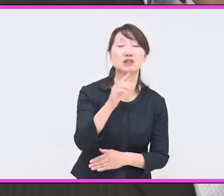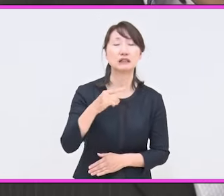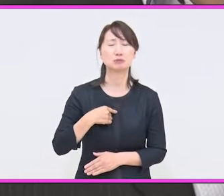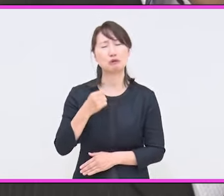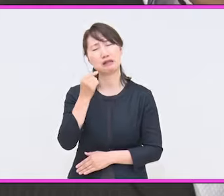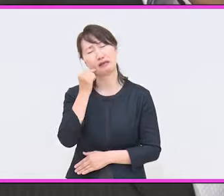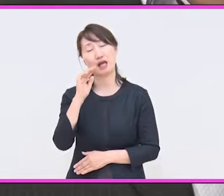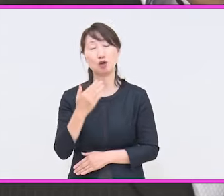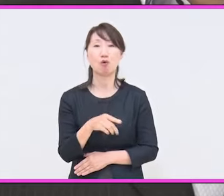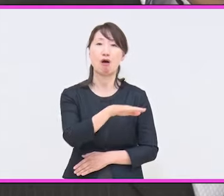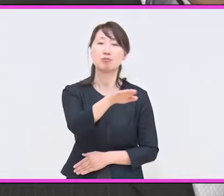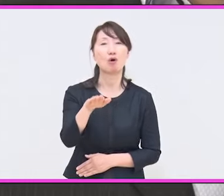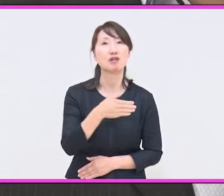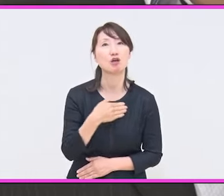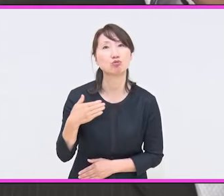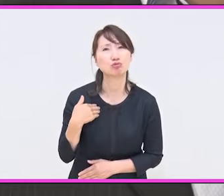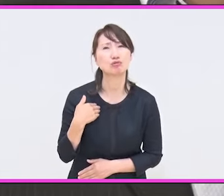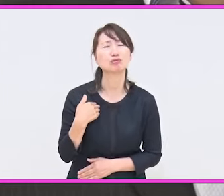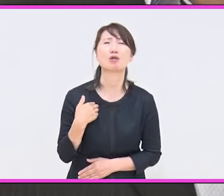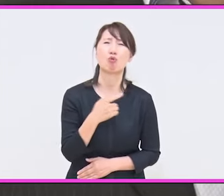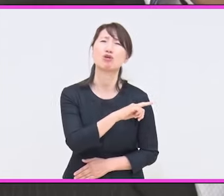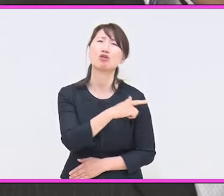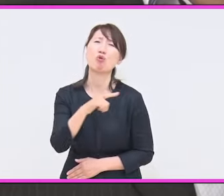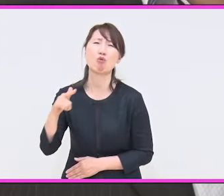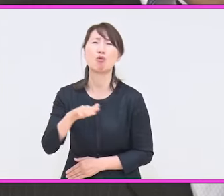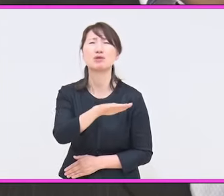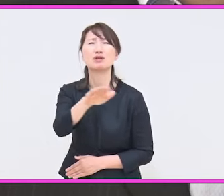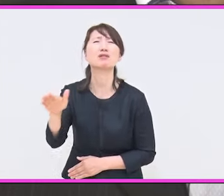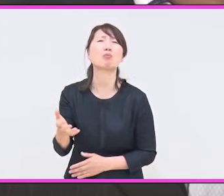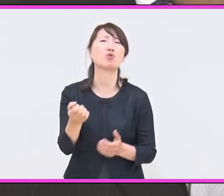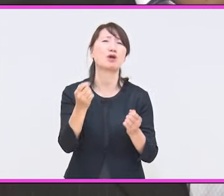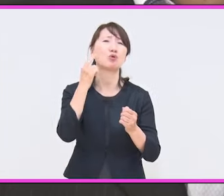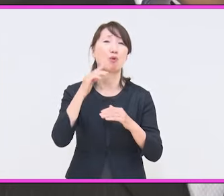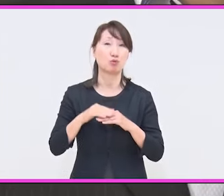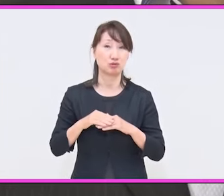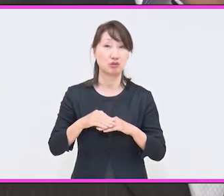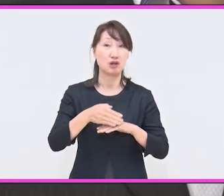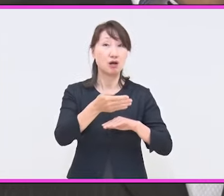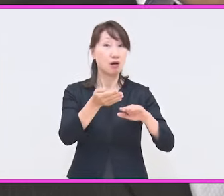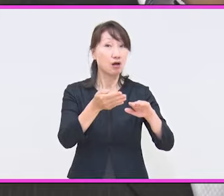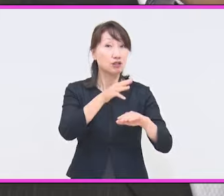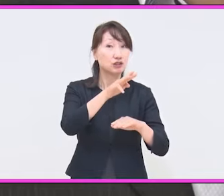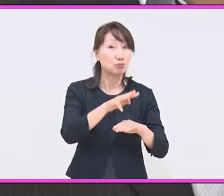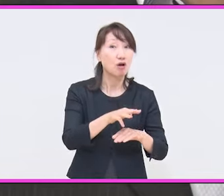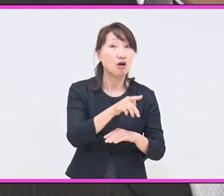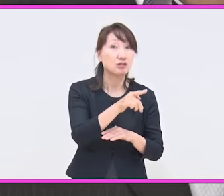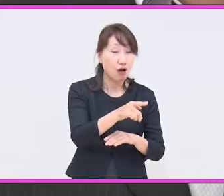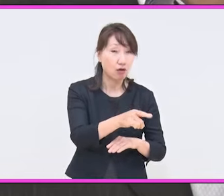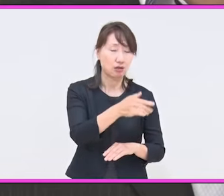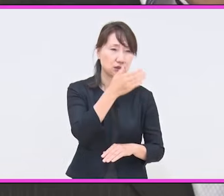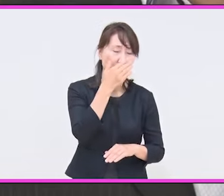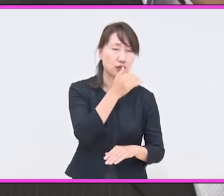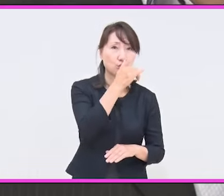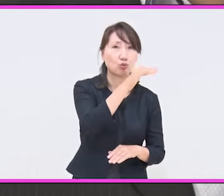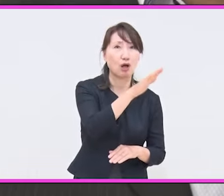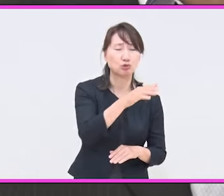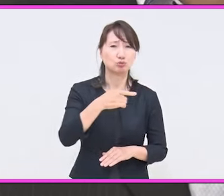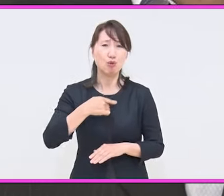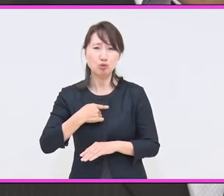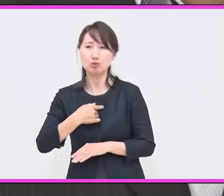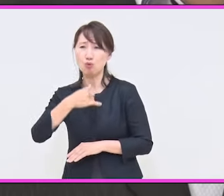ができることなんてそんなものいくらでもあって島川選手が得意なことと苦手なことで僕が得意なこと苦手なこと全然違う